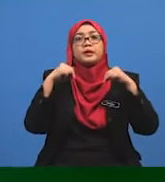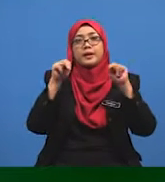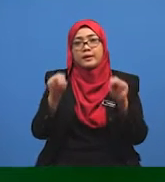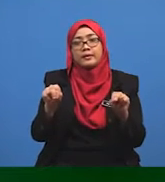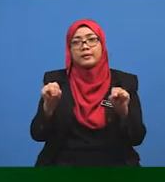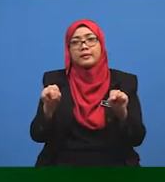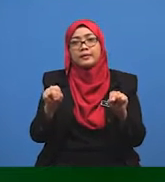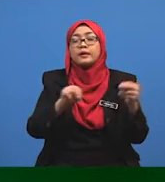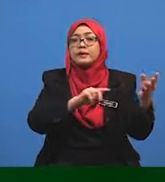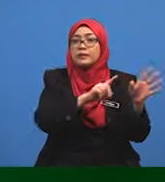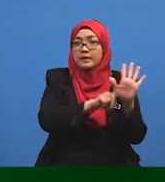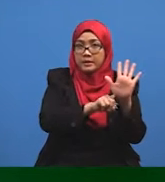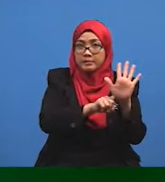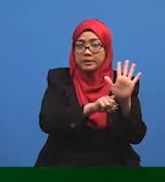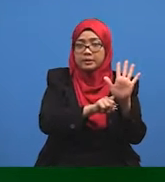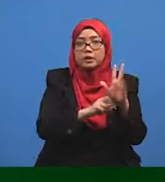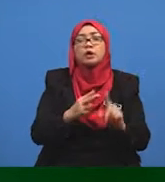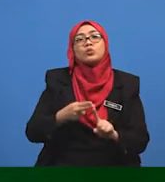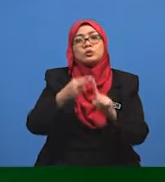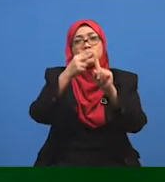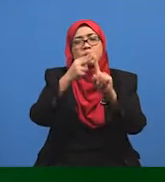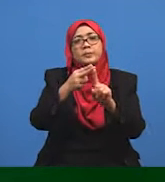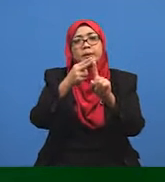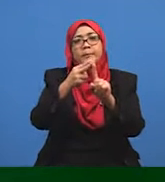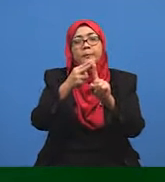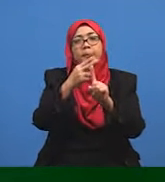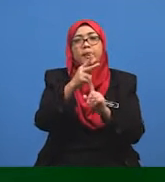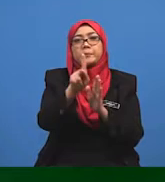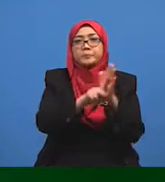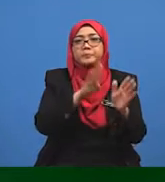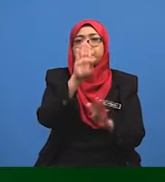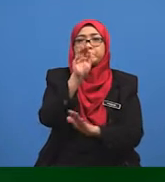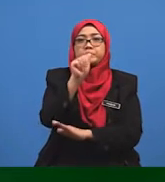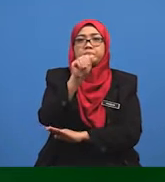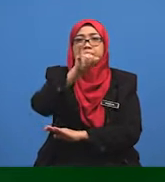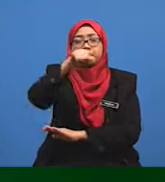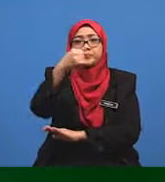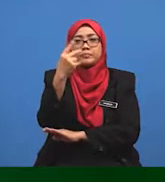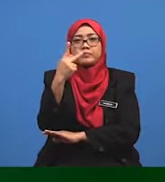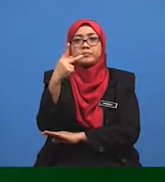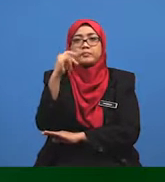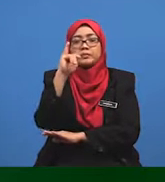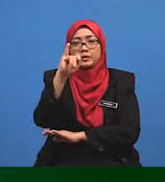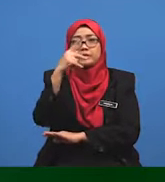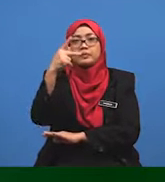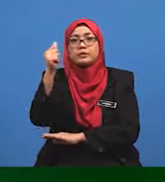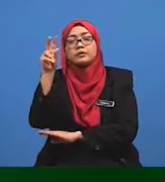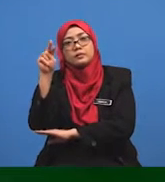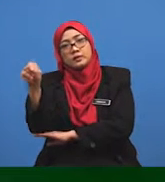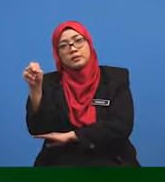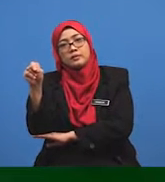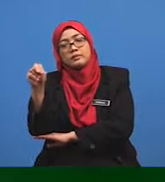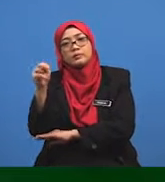perniagaan. Yang kelima, mengutamakan kebajikan di samping keuntungan seperti melebihkan